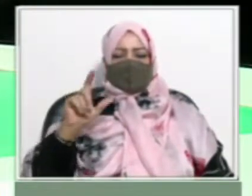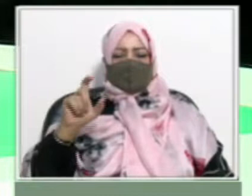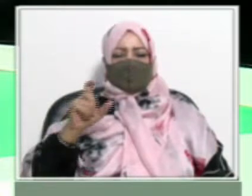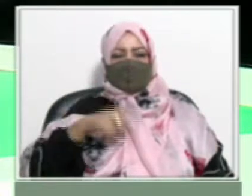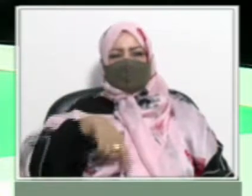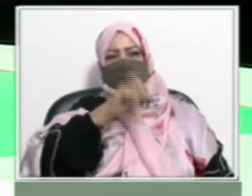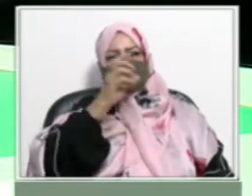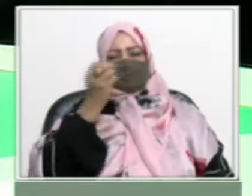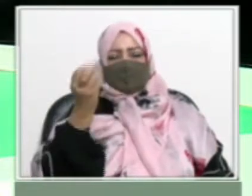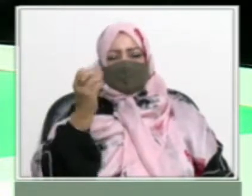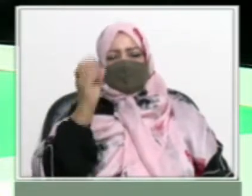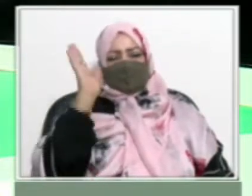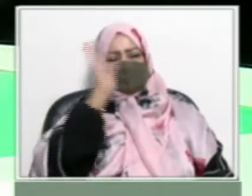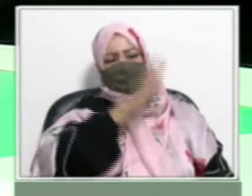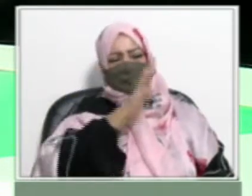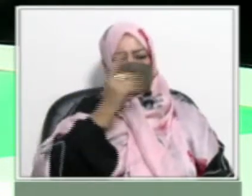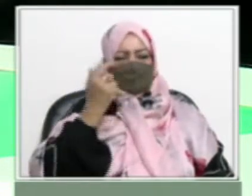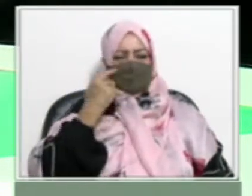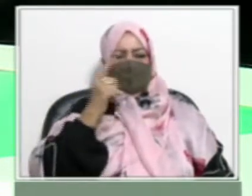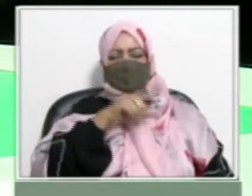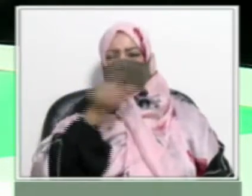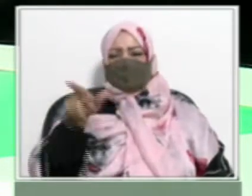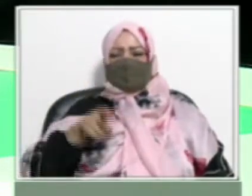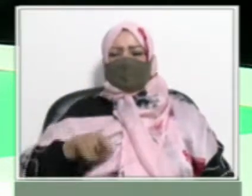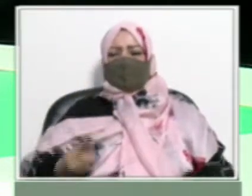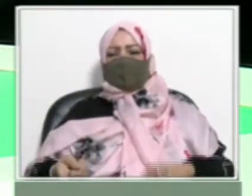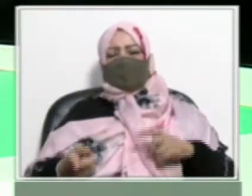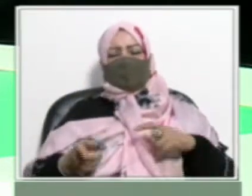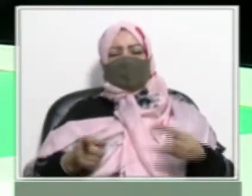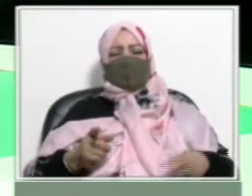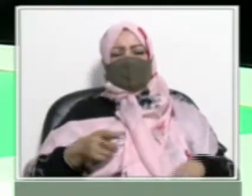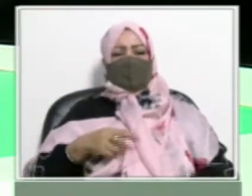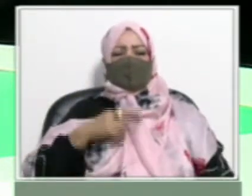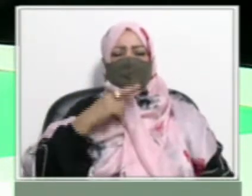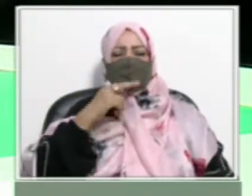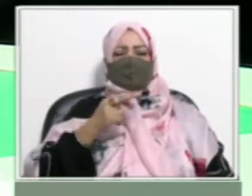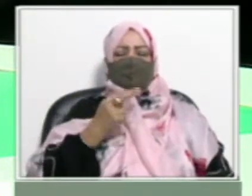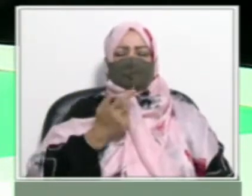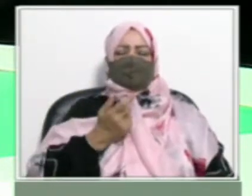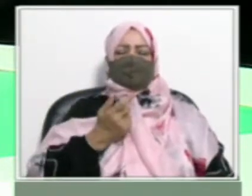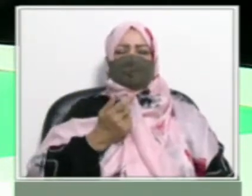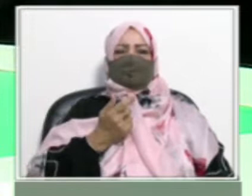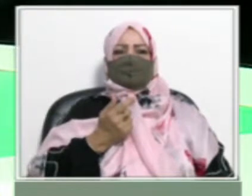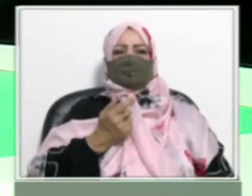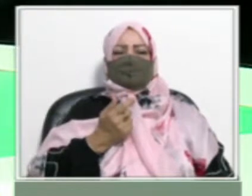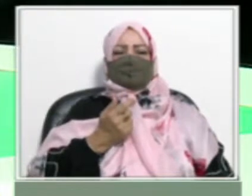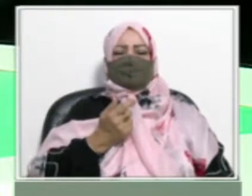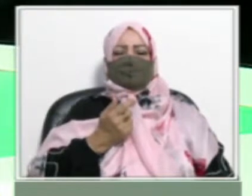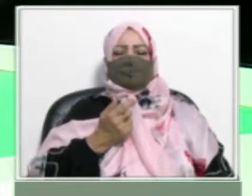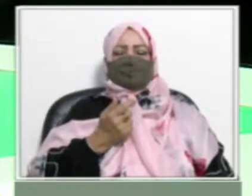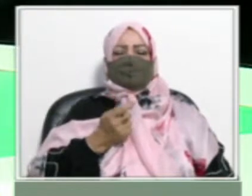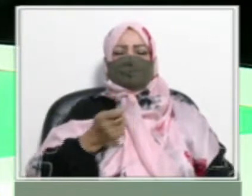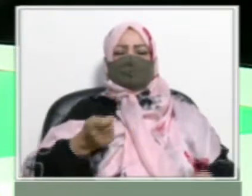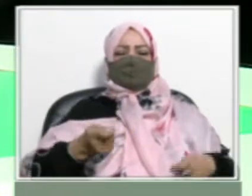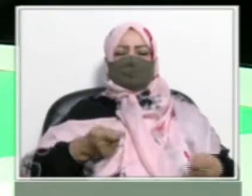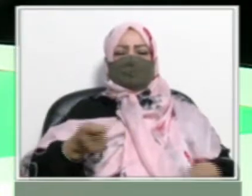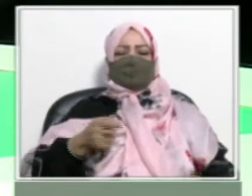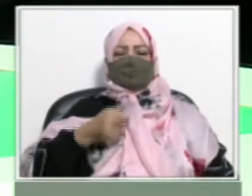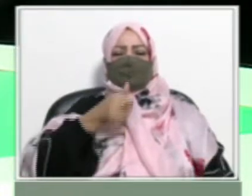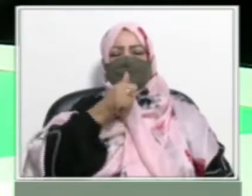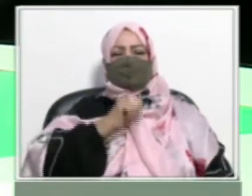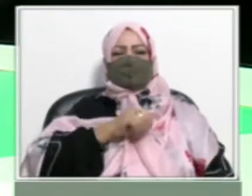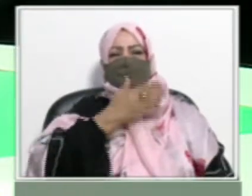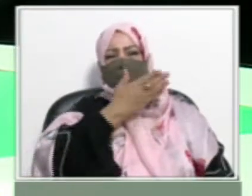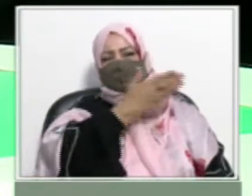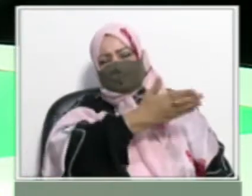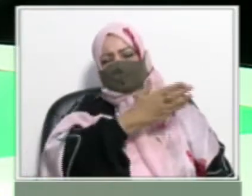عار حفتر، عار عزوز الرجمة، عار عزوز الحرشة، عار عزوز العكرشة، الهي بي